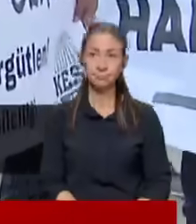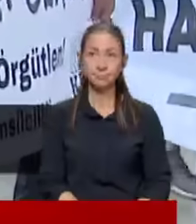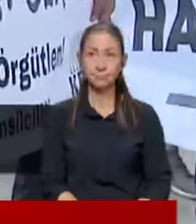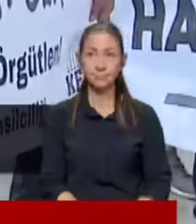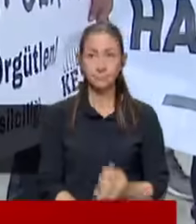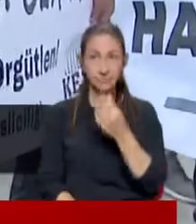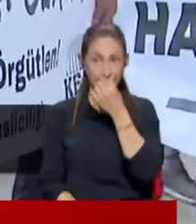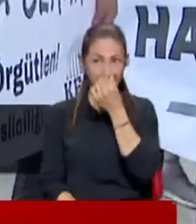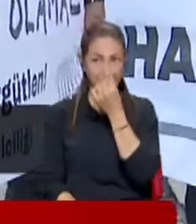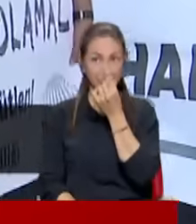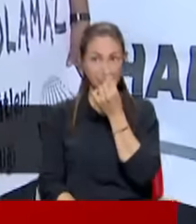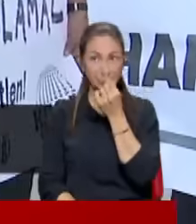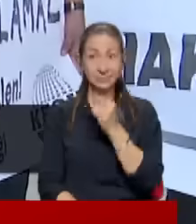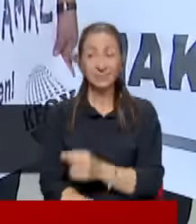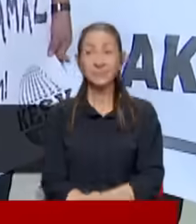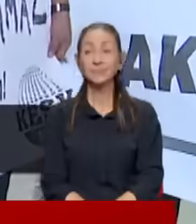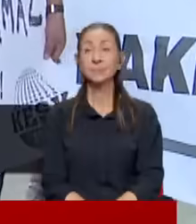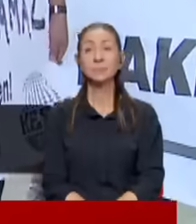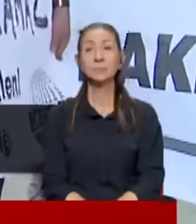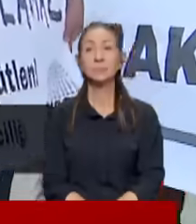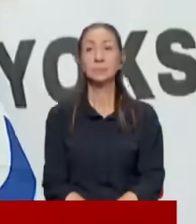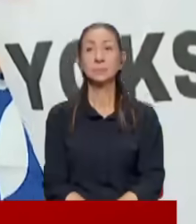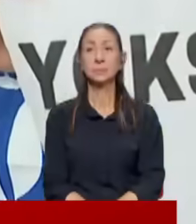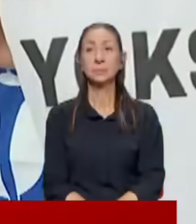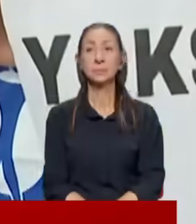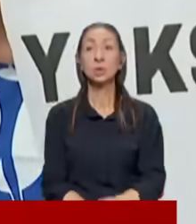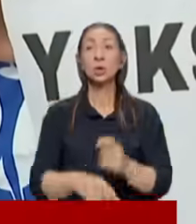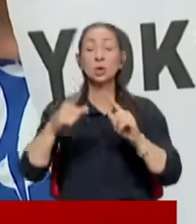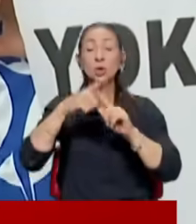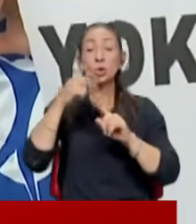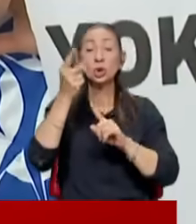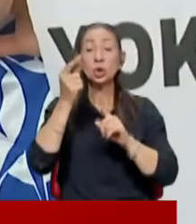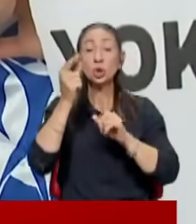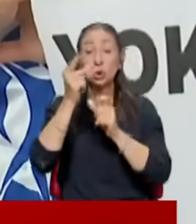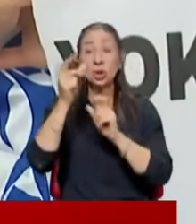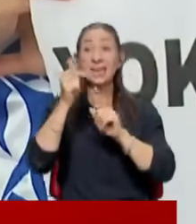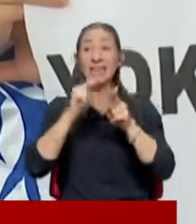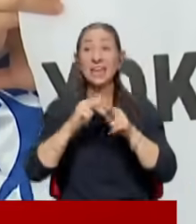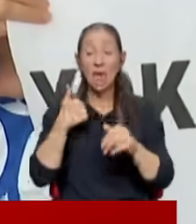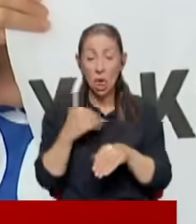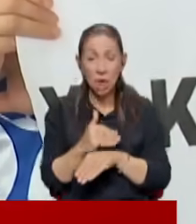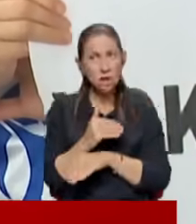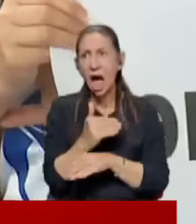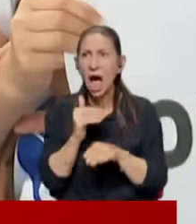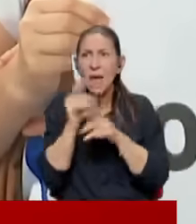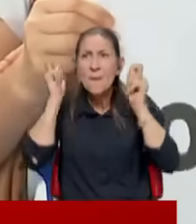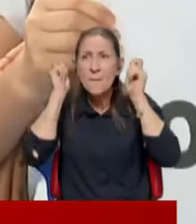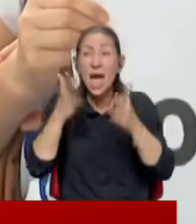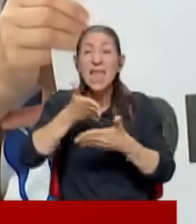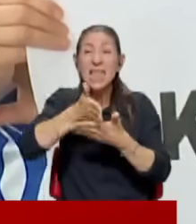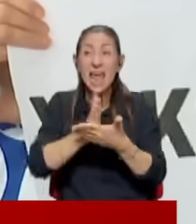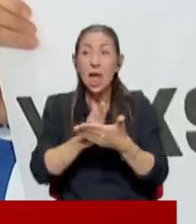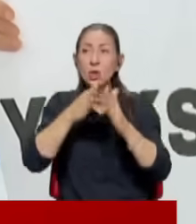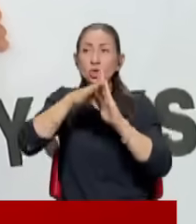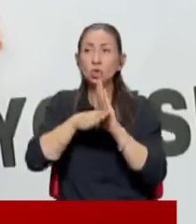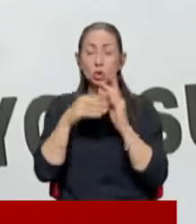Sefalet ve teslim olmayacağız. TÜİK yaşadığımız hayat pahalılığını en az yarı yarıya